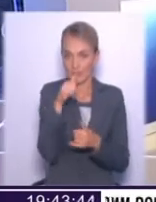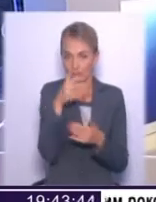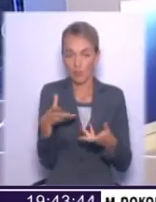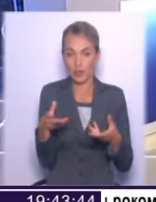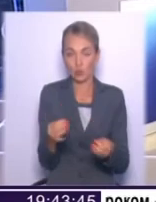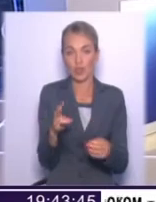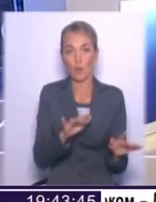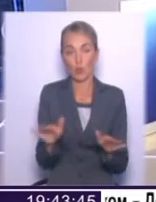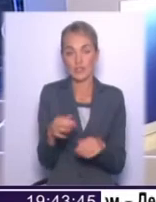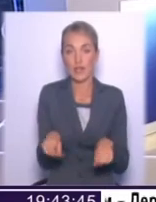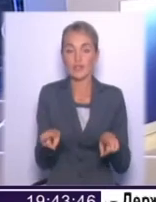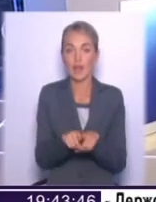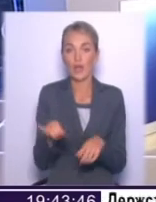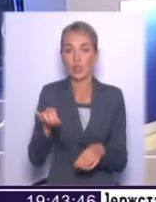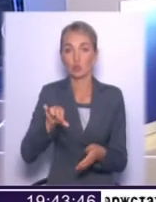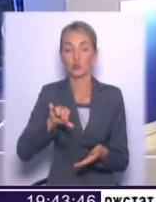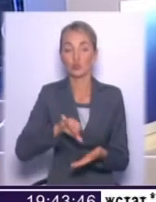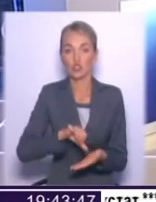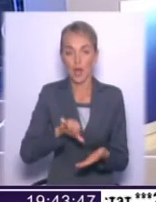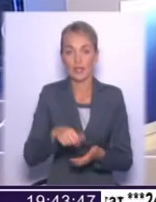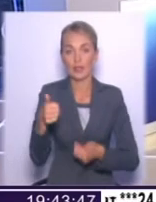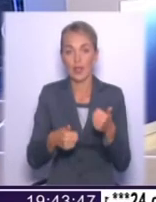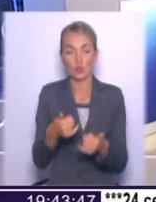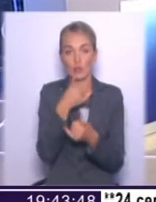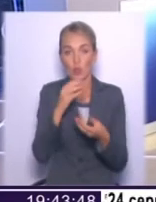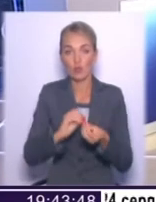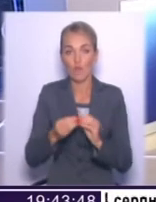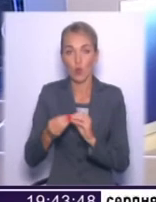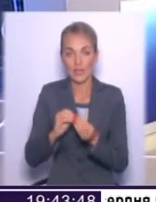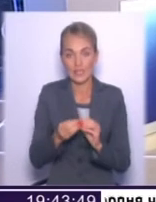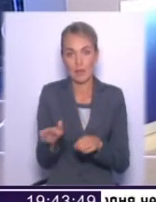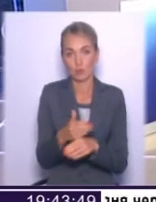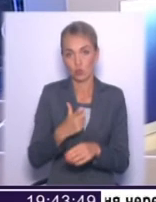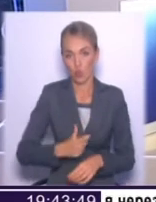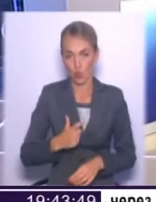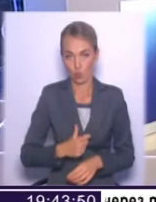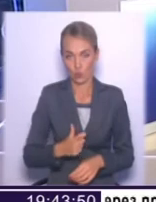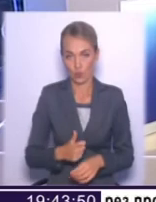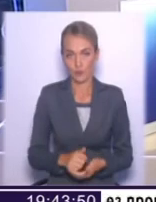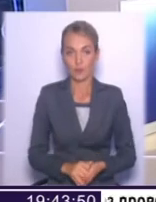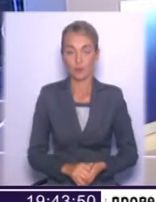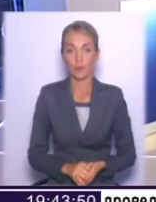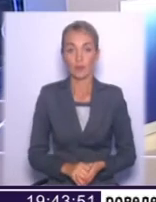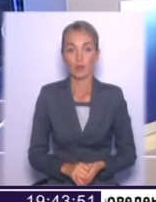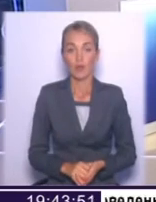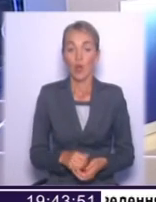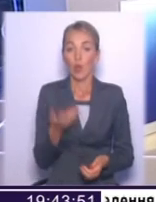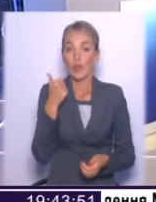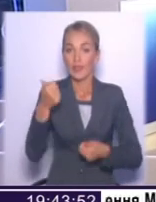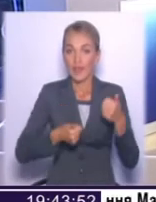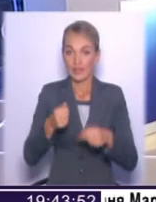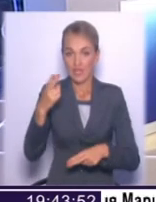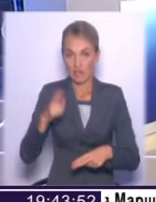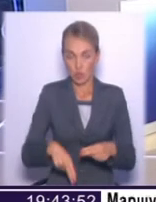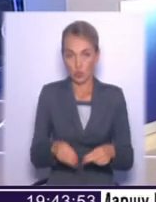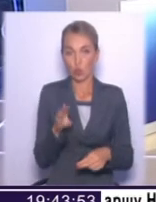на процес, так і учасники тендеру не могли зговоритися між собою. Власне, коли тендер